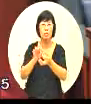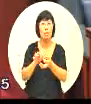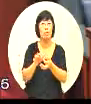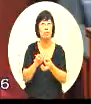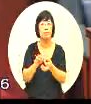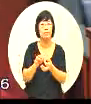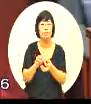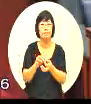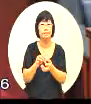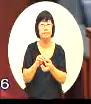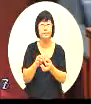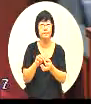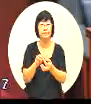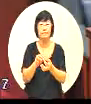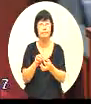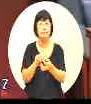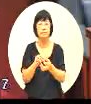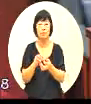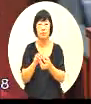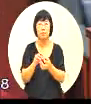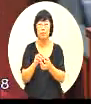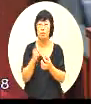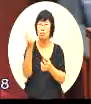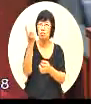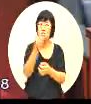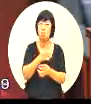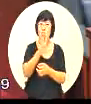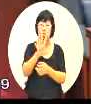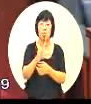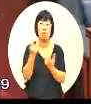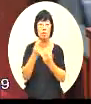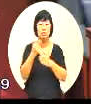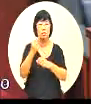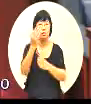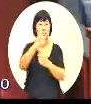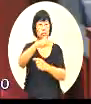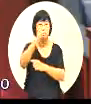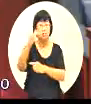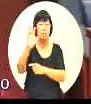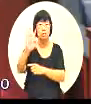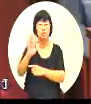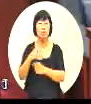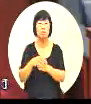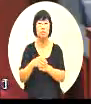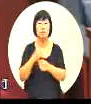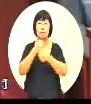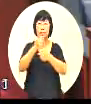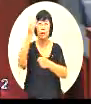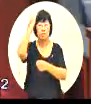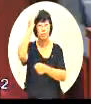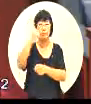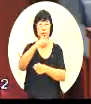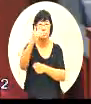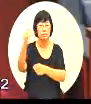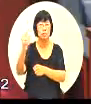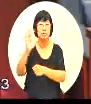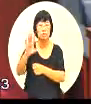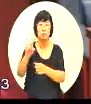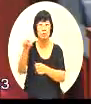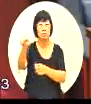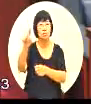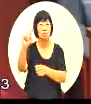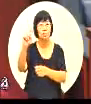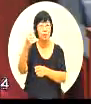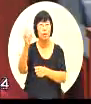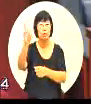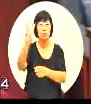如说好几个案子啦，譬如说有的在旗山，那码头山，然后有人说哎，那边是水源区，那